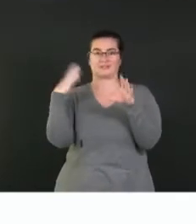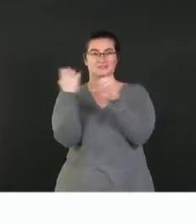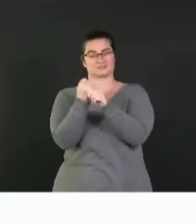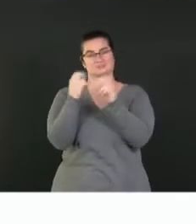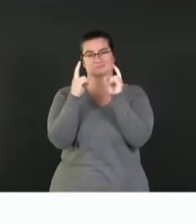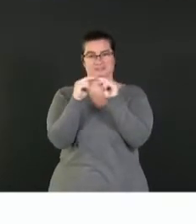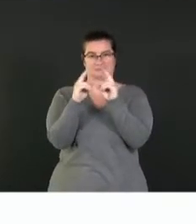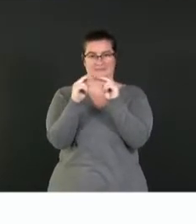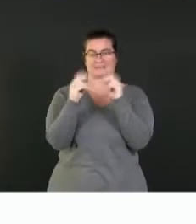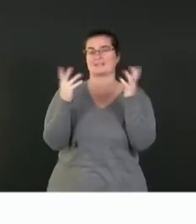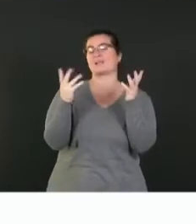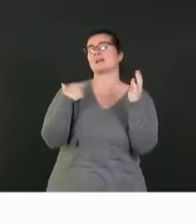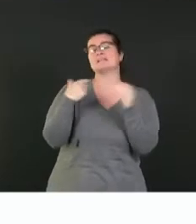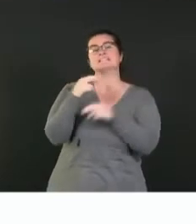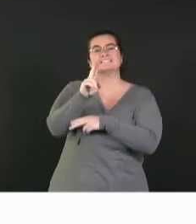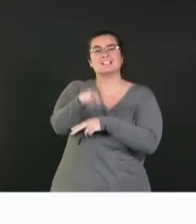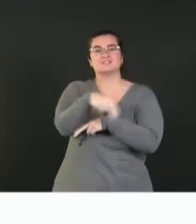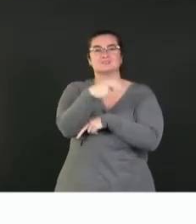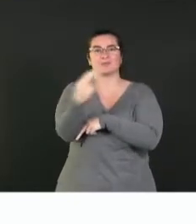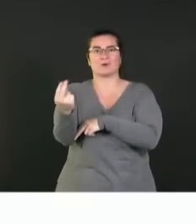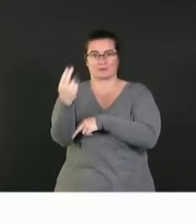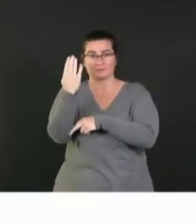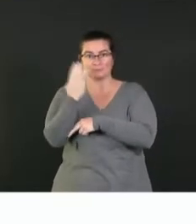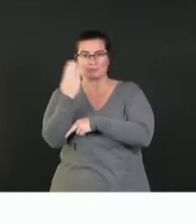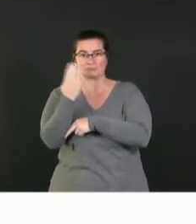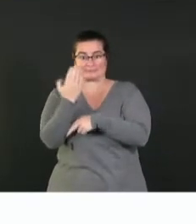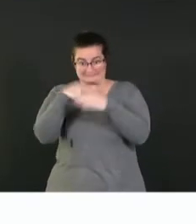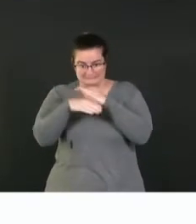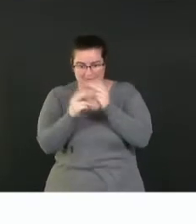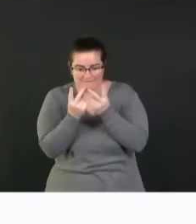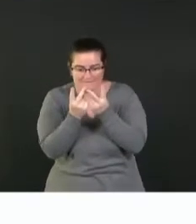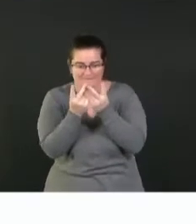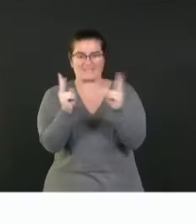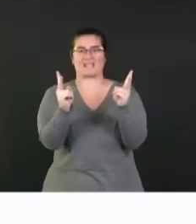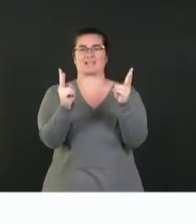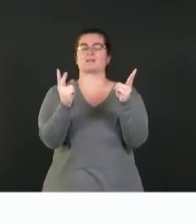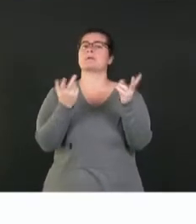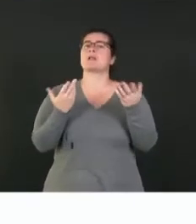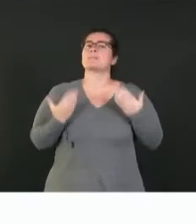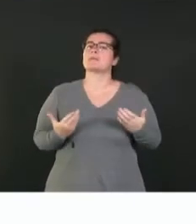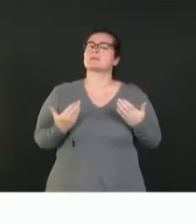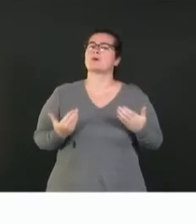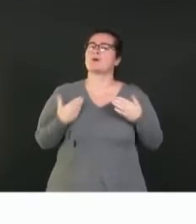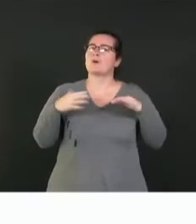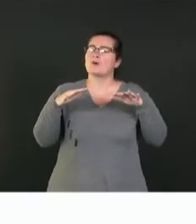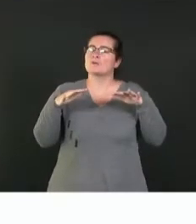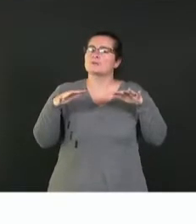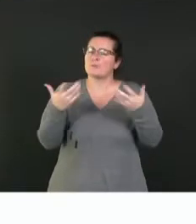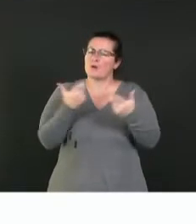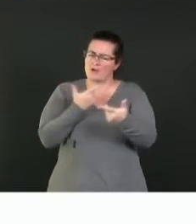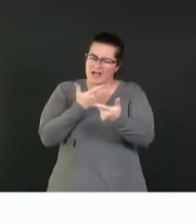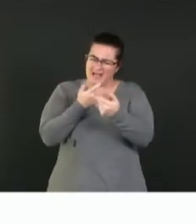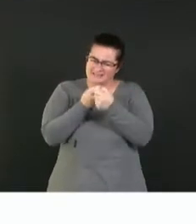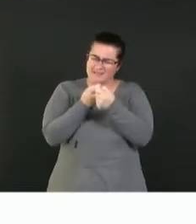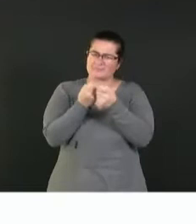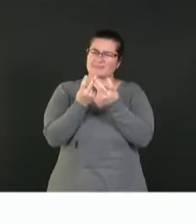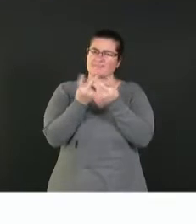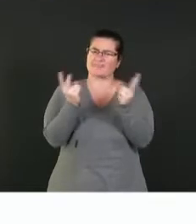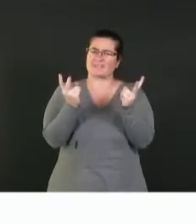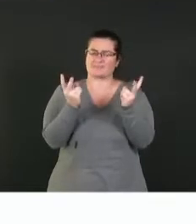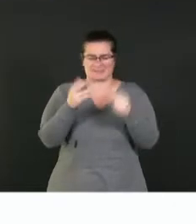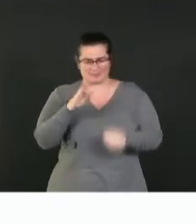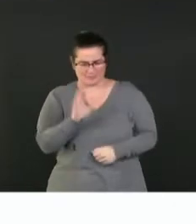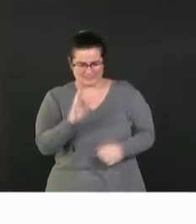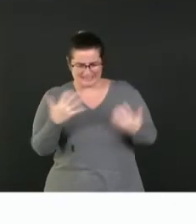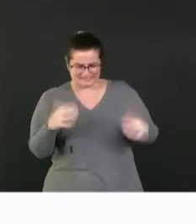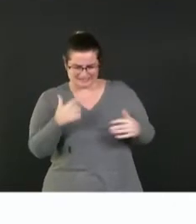gagner à ce que la nature soit présente en ville. Alors, comment aujourd'hui on adapte les villes parce qu'elles sont telles qu'elles sont, comment on les